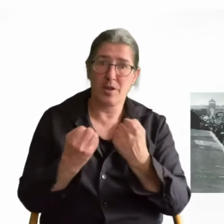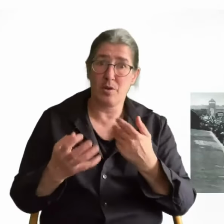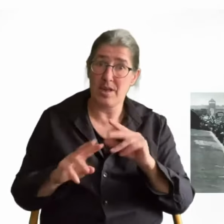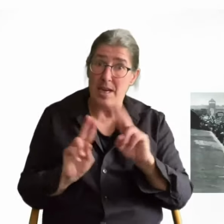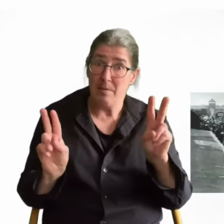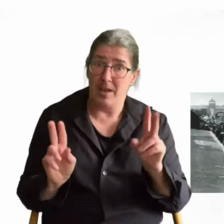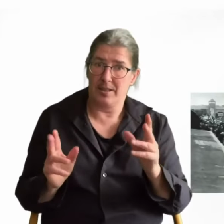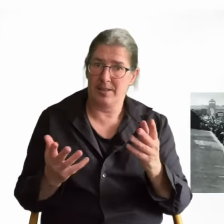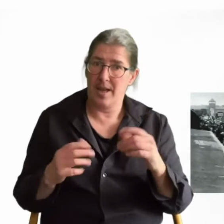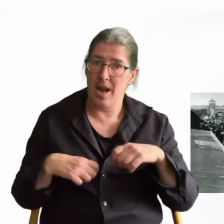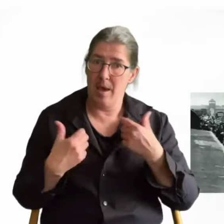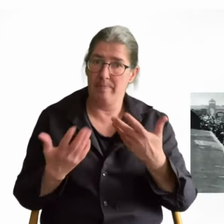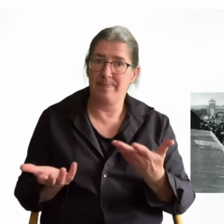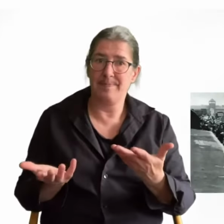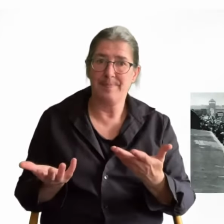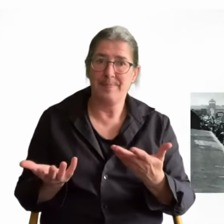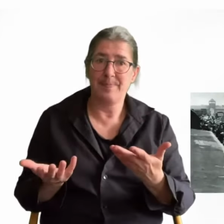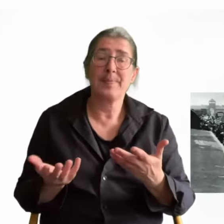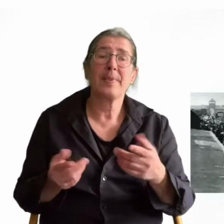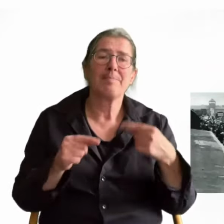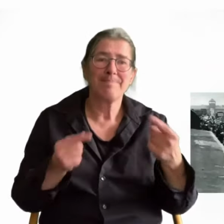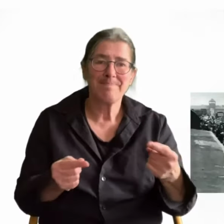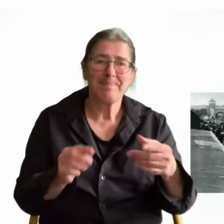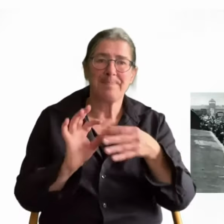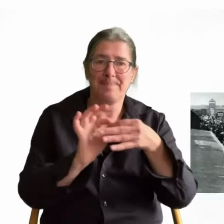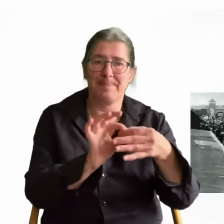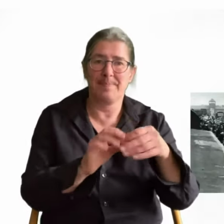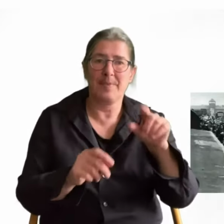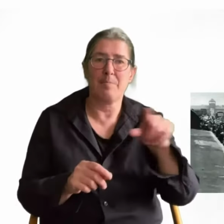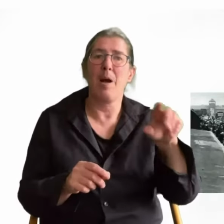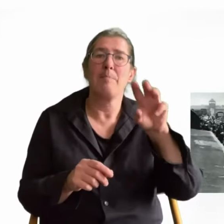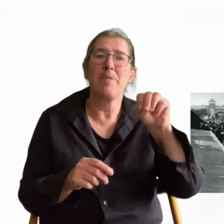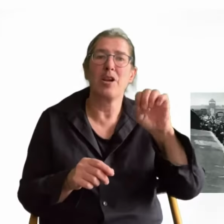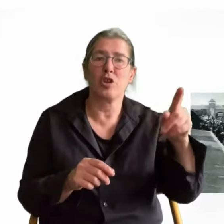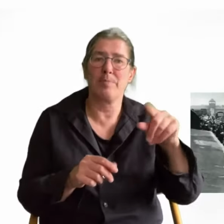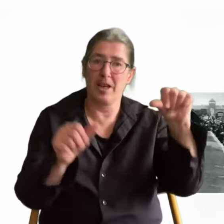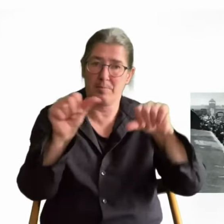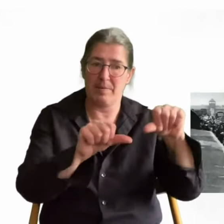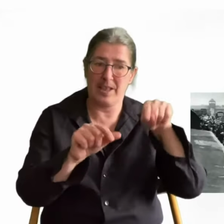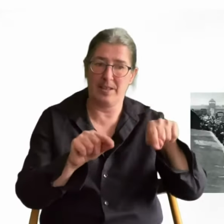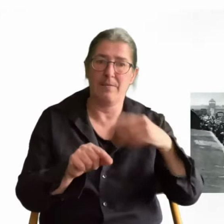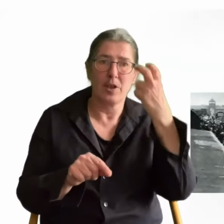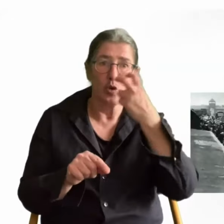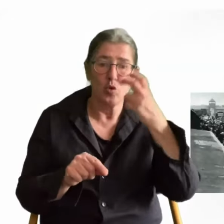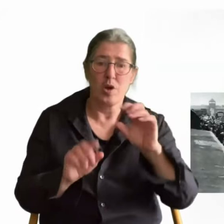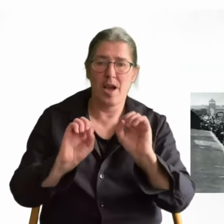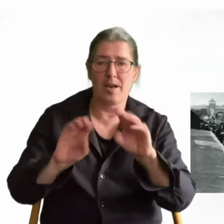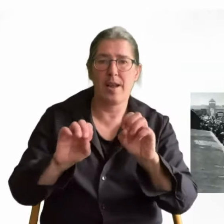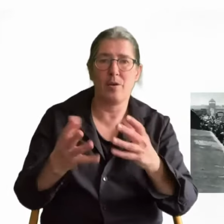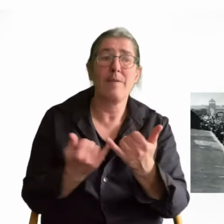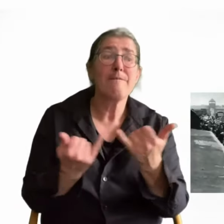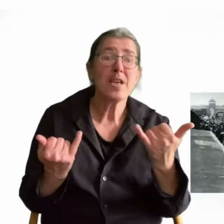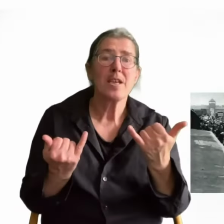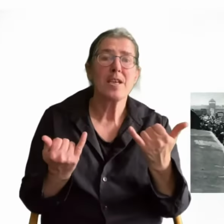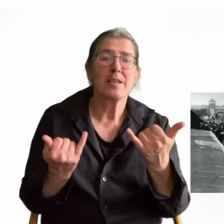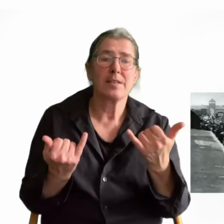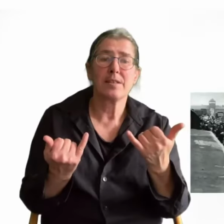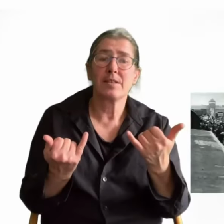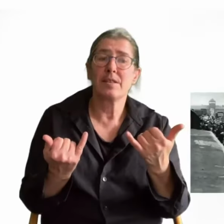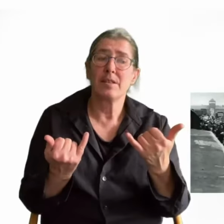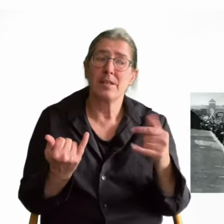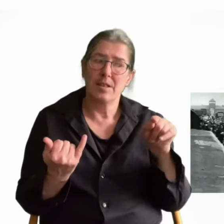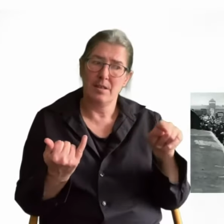kommen werde soweit zum mitteln experiment der versuch einer erklärung wie es zu diesen